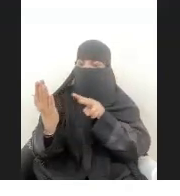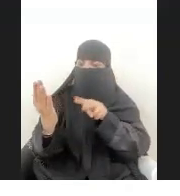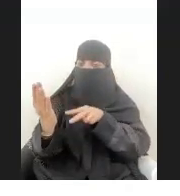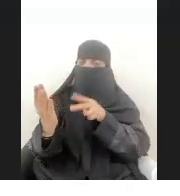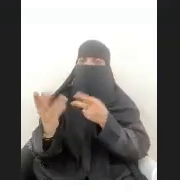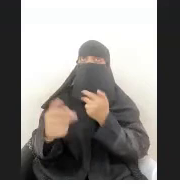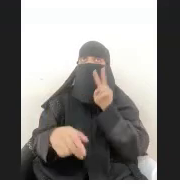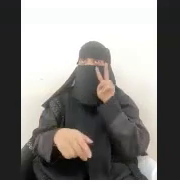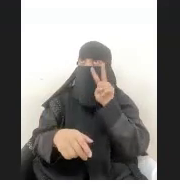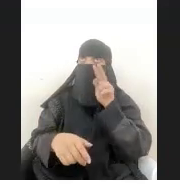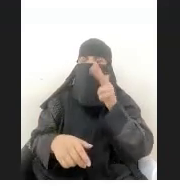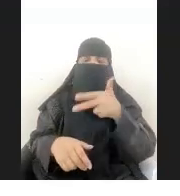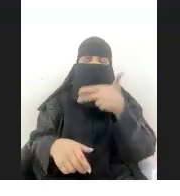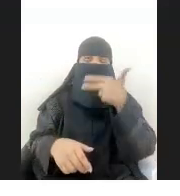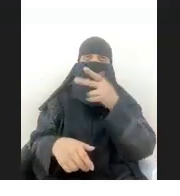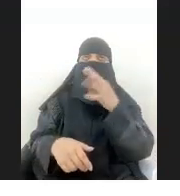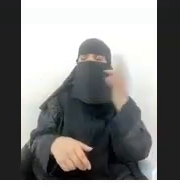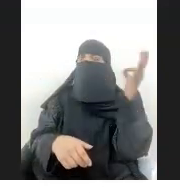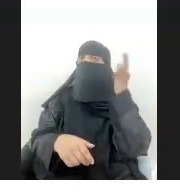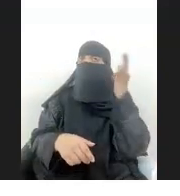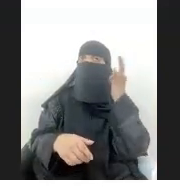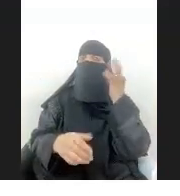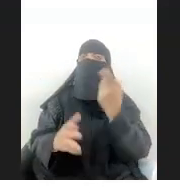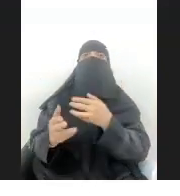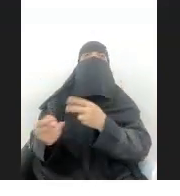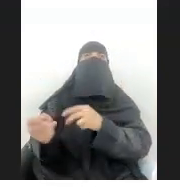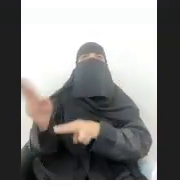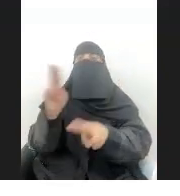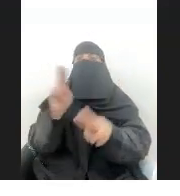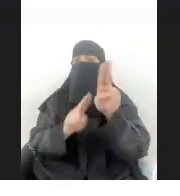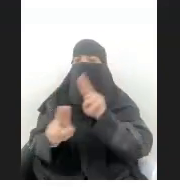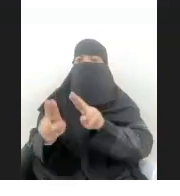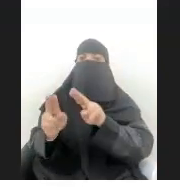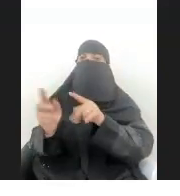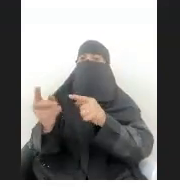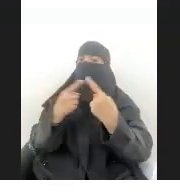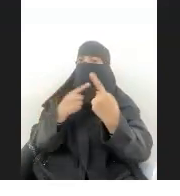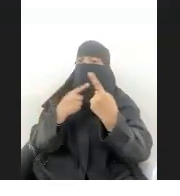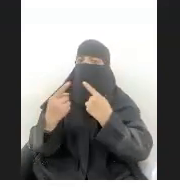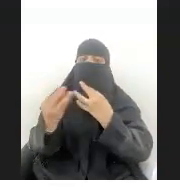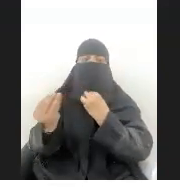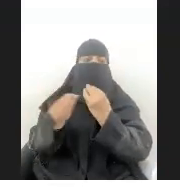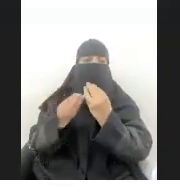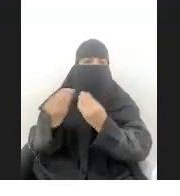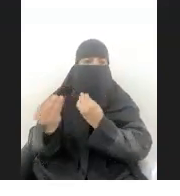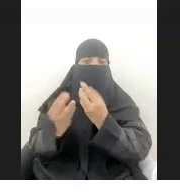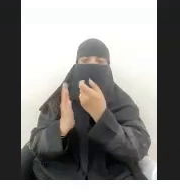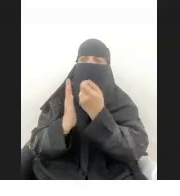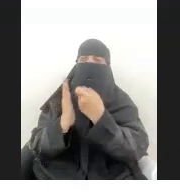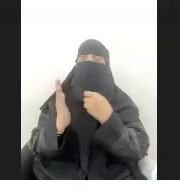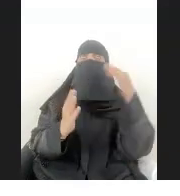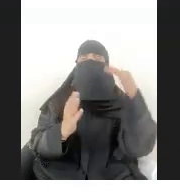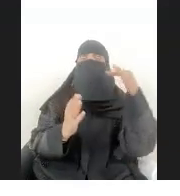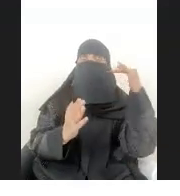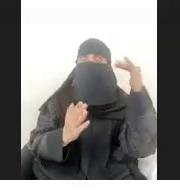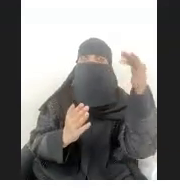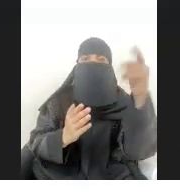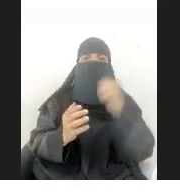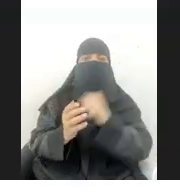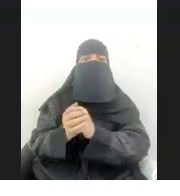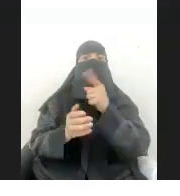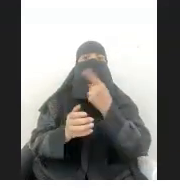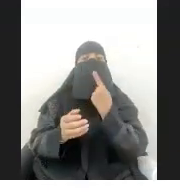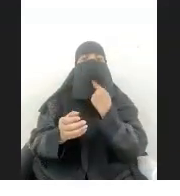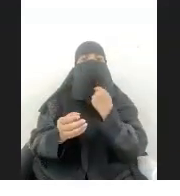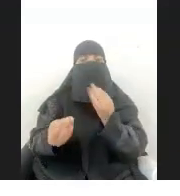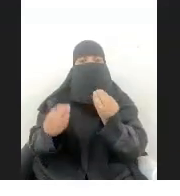مقطع صوتي، وبعدها نحل أسئلة نناقش وهكذا. والكتابة التأملية. أحب أضيف شيء على الأنشطة الغير